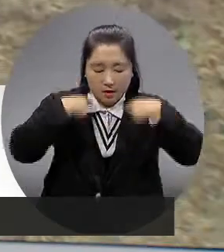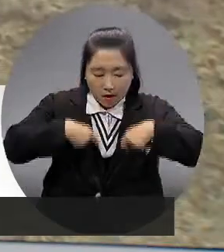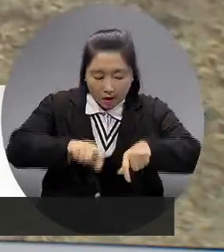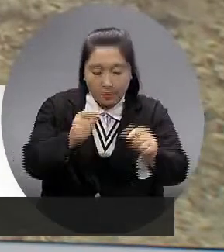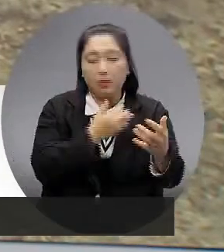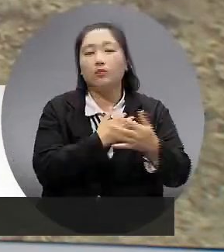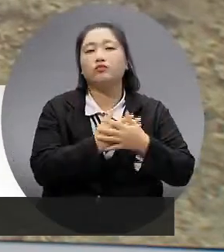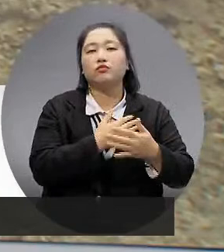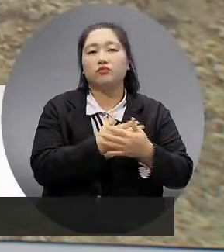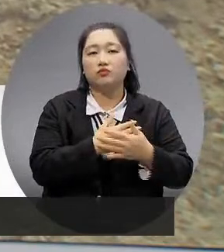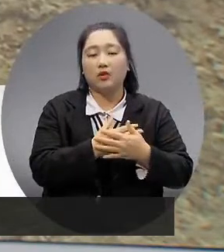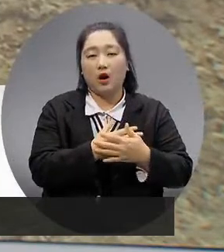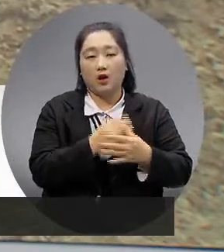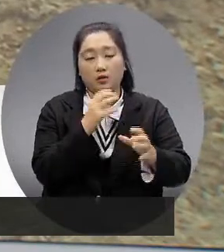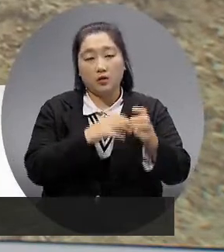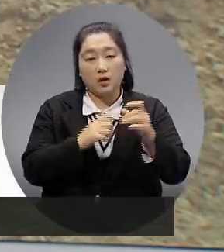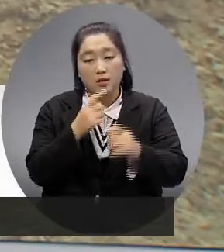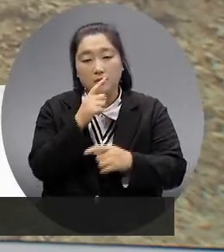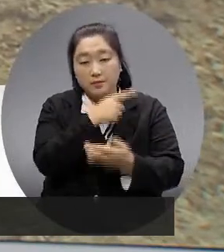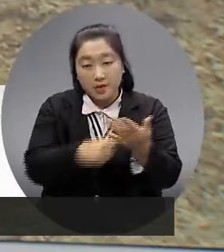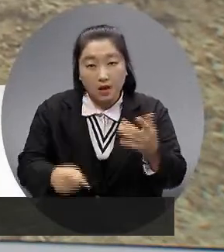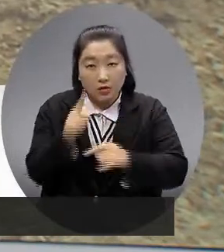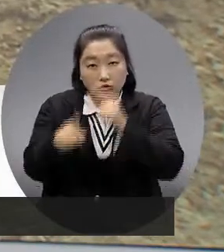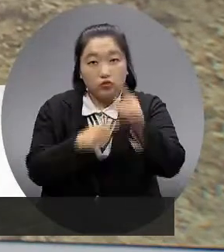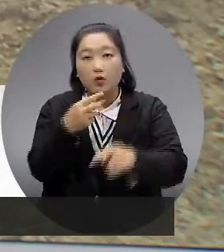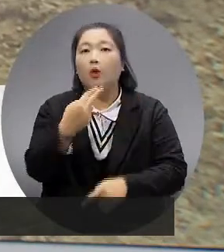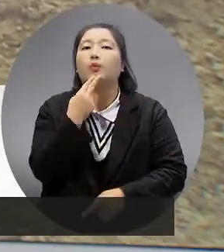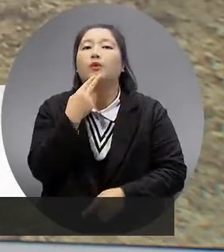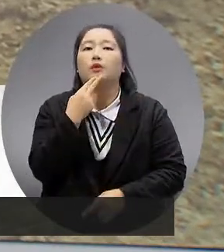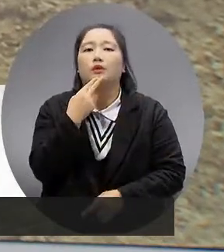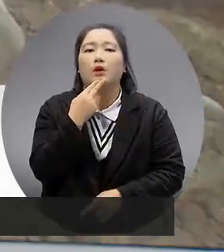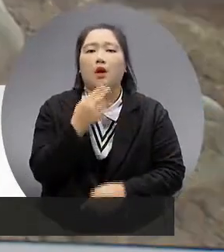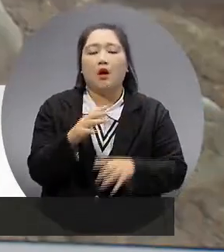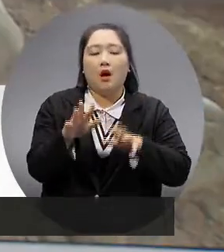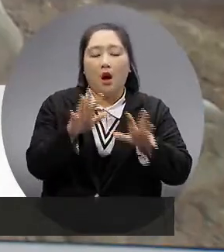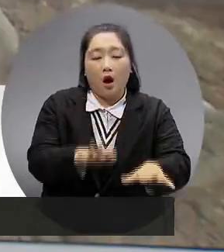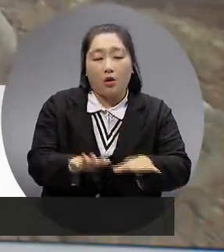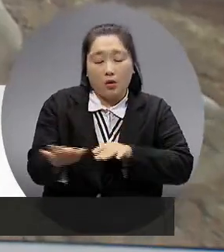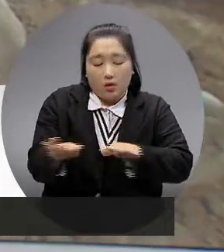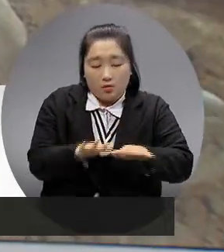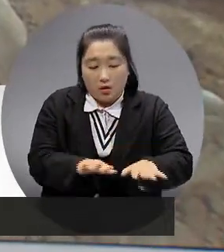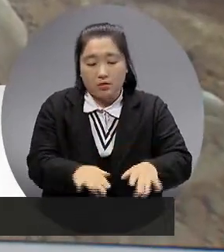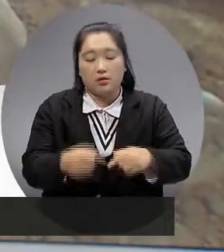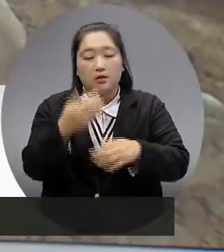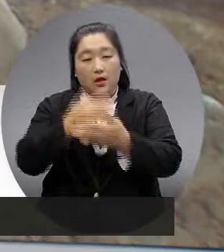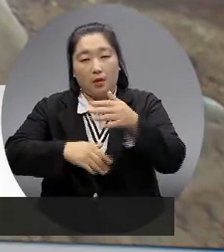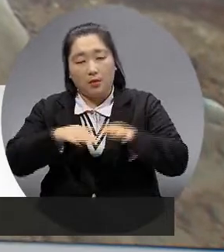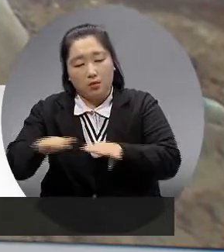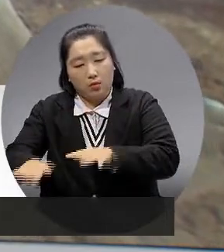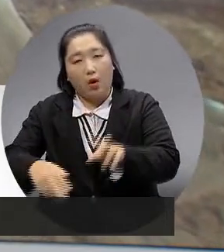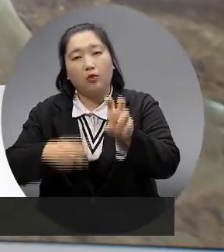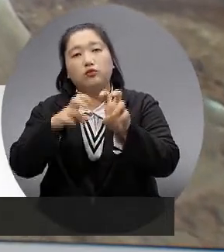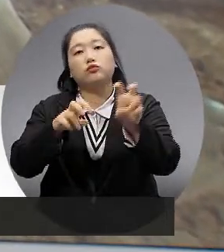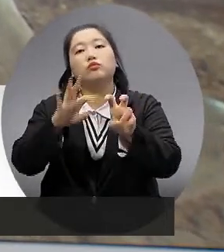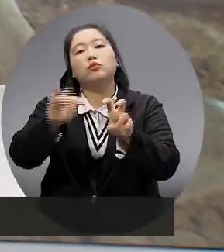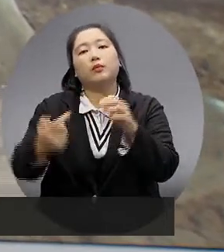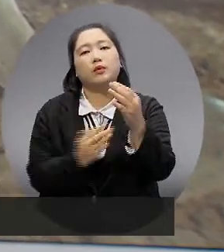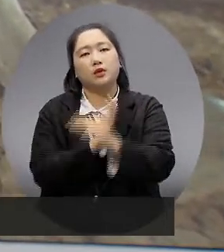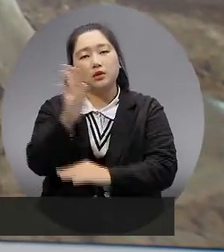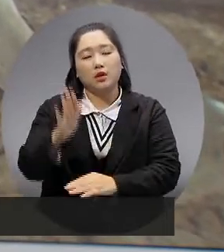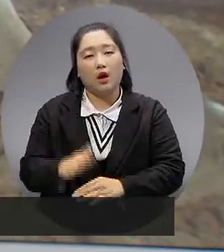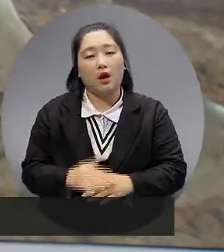떨었는데요. 추가 피해는 접수되지 않았지만 본진 이후 20차례 넘게 발생한 여진이 앞으로 언제까지